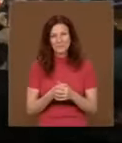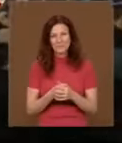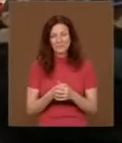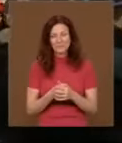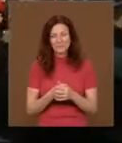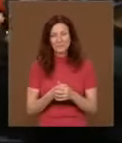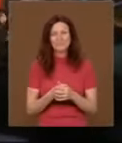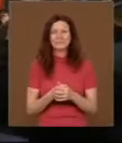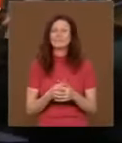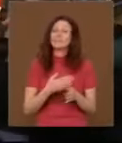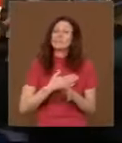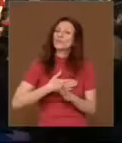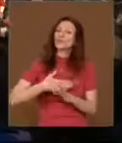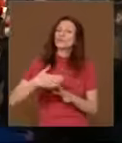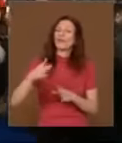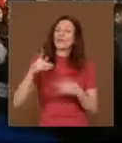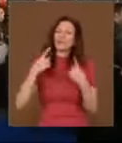утвърждаващо живота